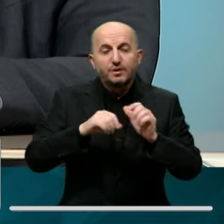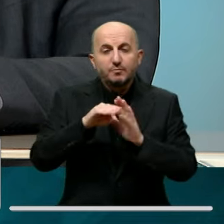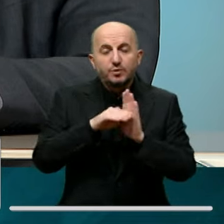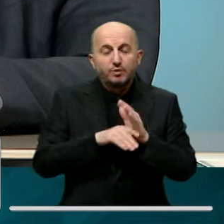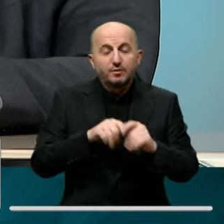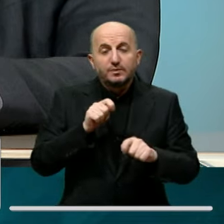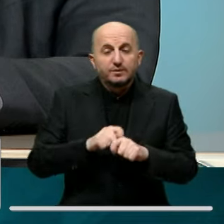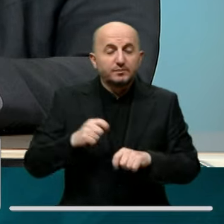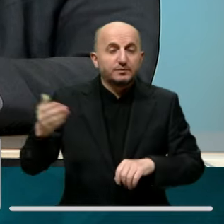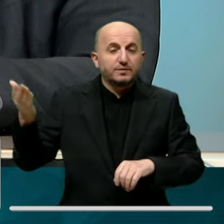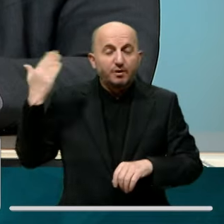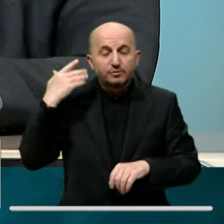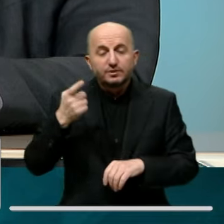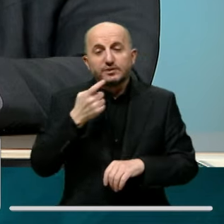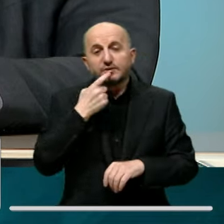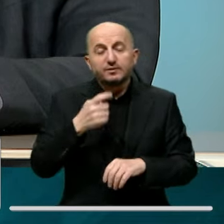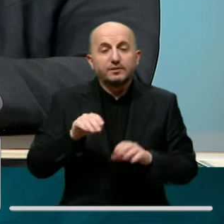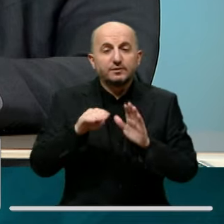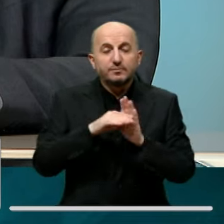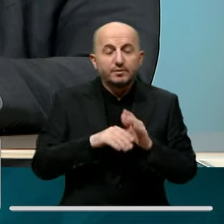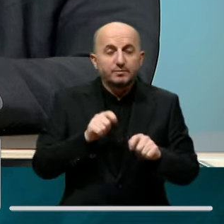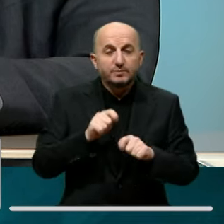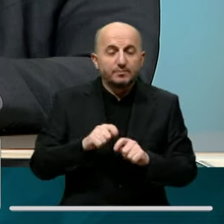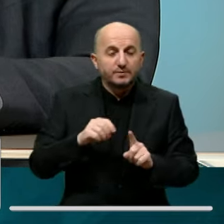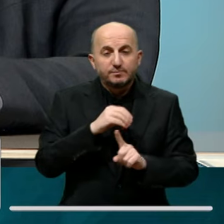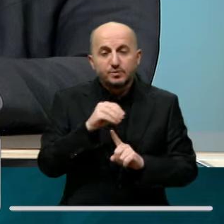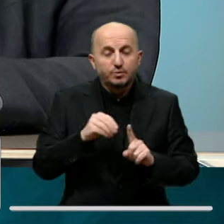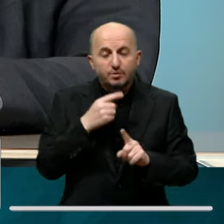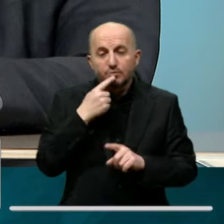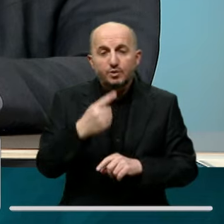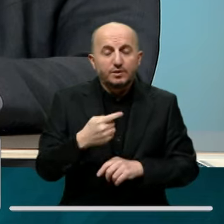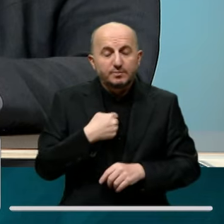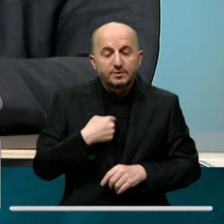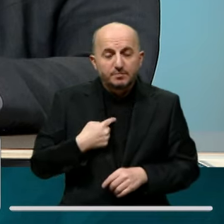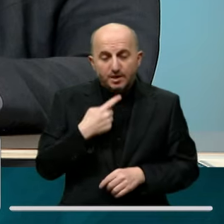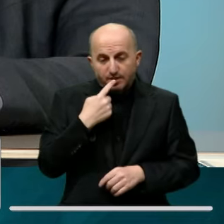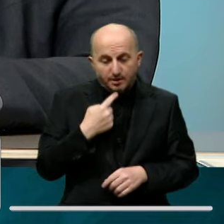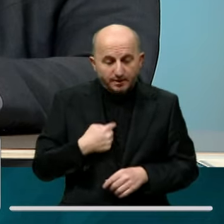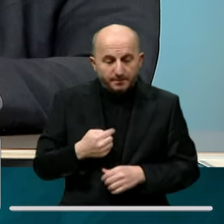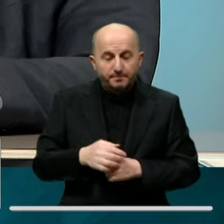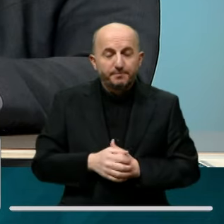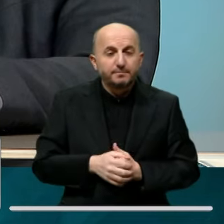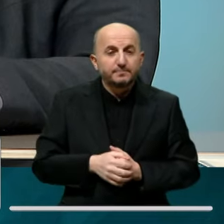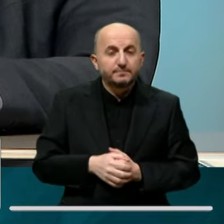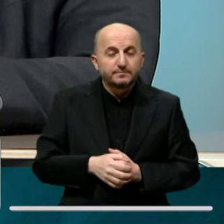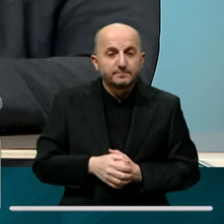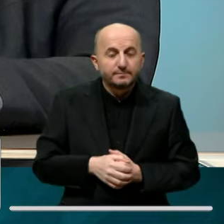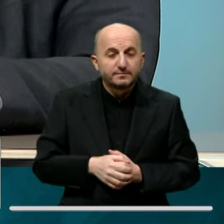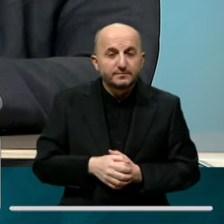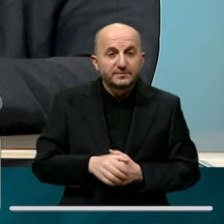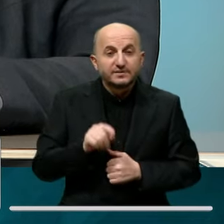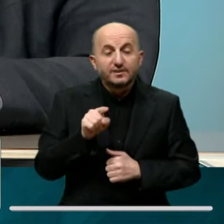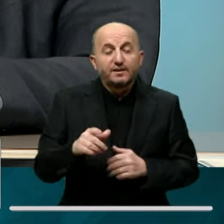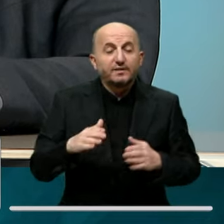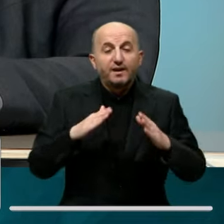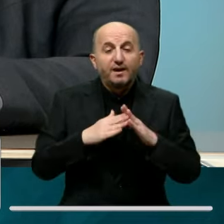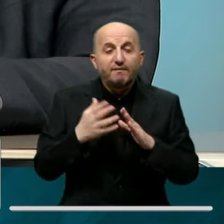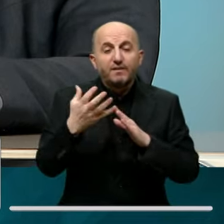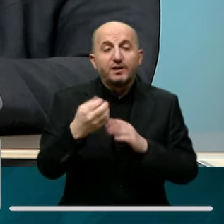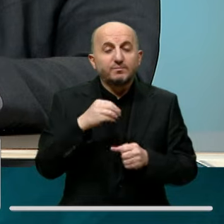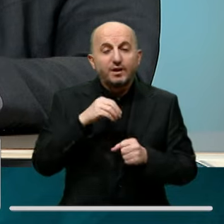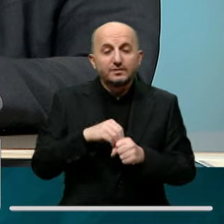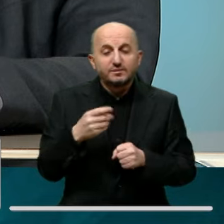için daha önceki yıllarda program yaptığım bir hocamız şöyle demişti hocam bana. Ya sen ev almak için para